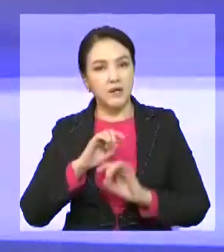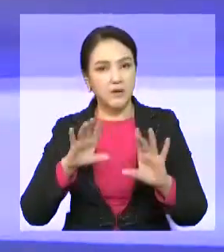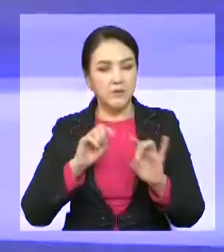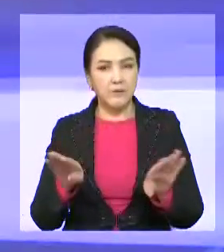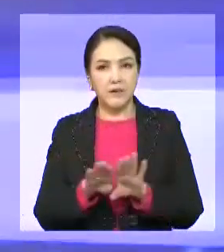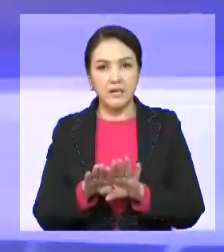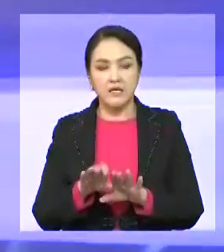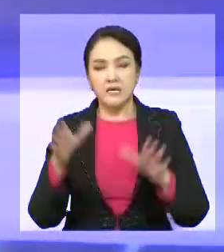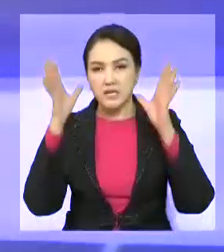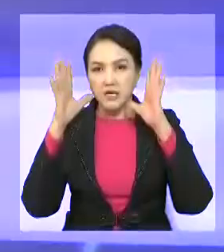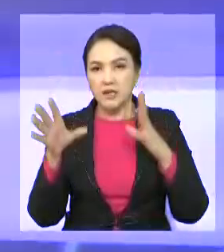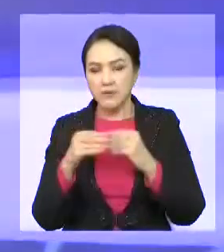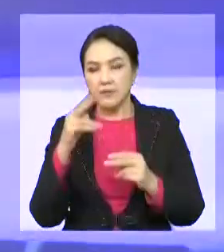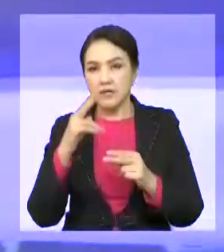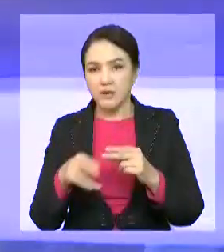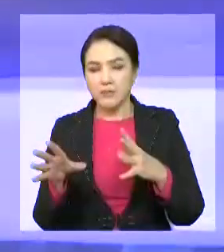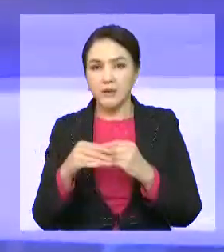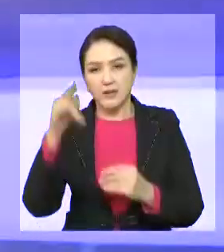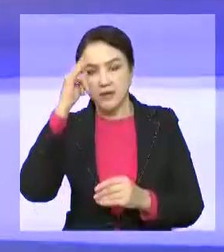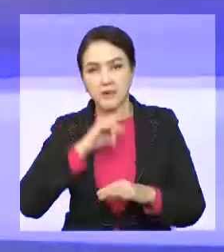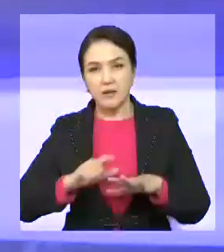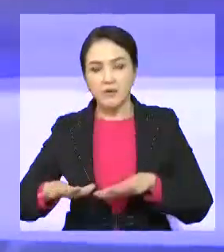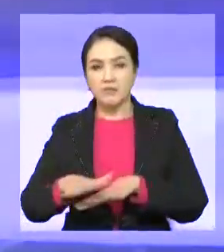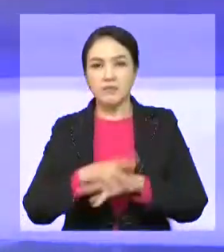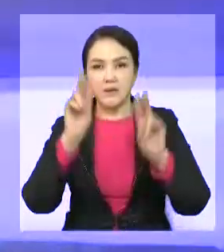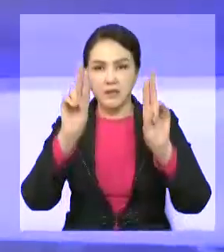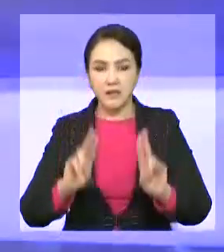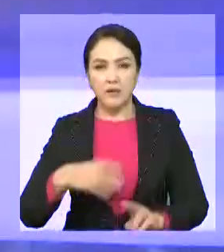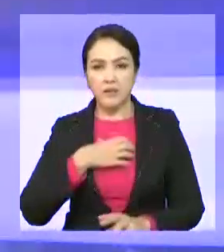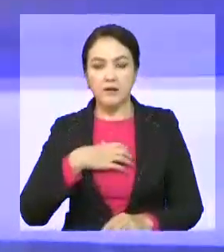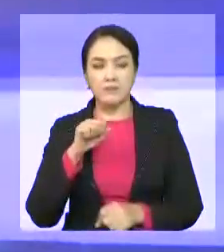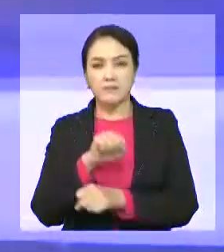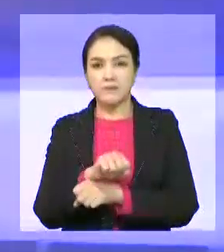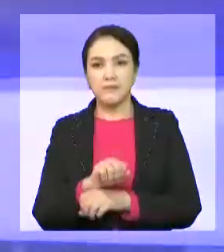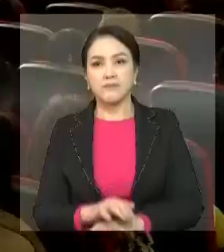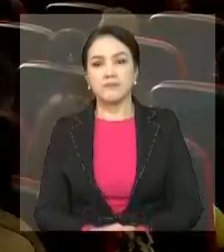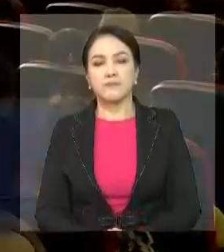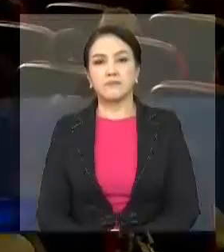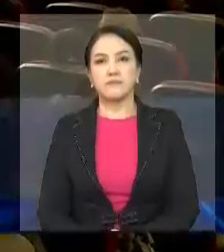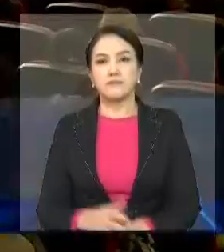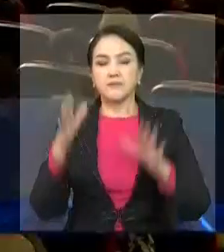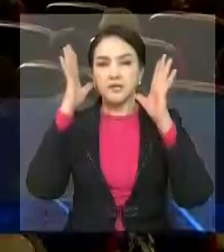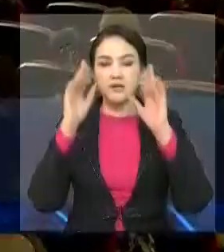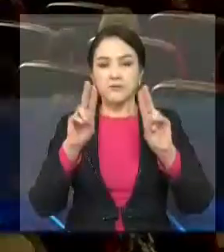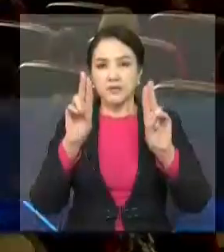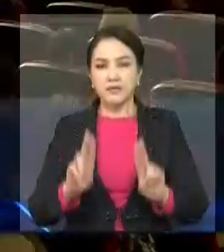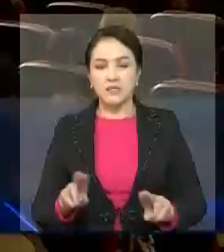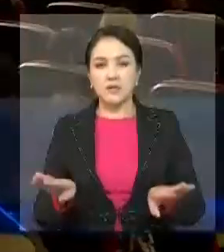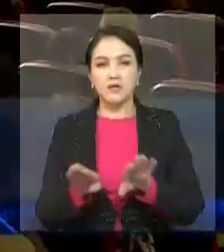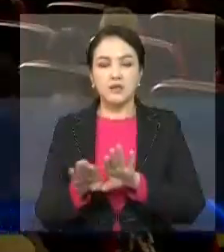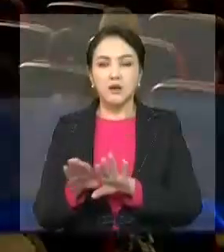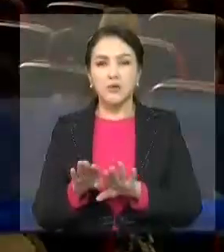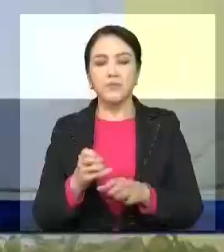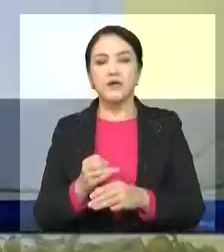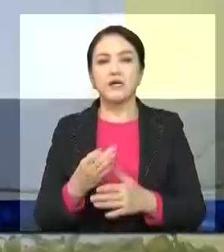қозғады. Ислам дінімен біте қайнасқан қазақ халқының салт-дәстүрлерінің маңызына да тоқталды. Дін мен дәстүр түбі бір егіз ұғым.